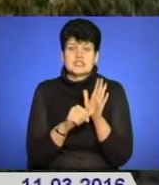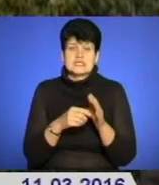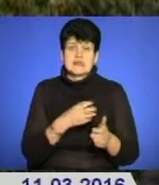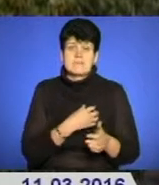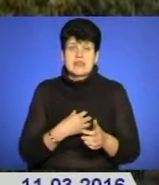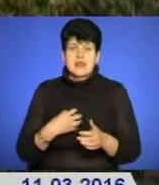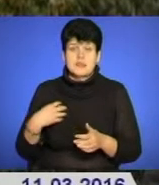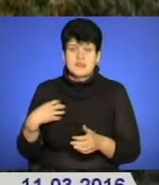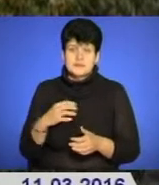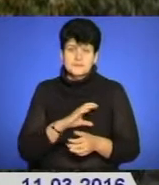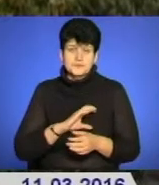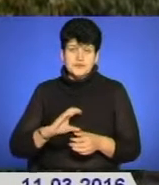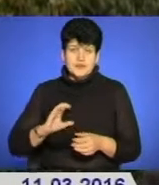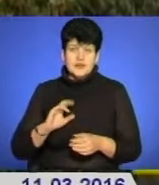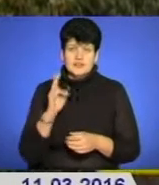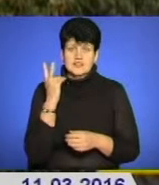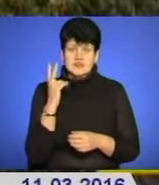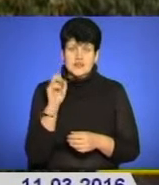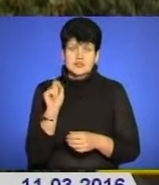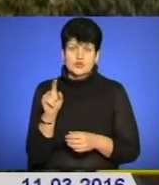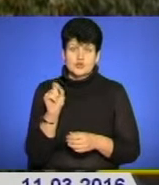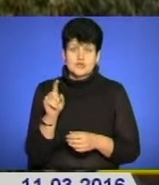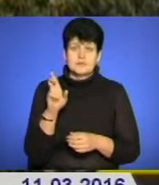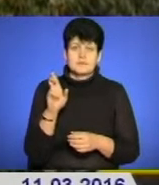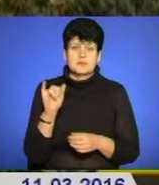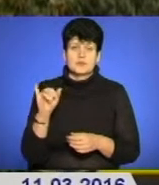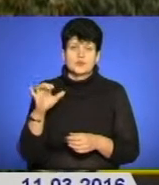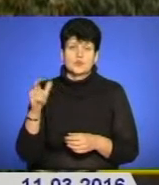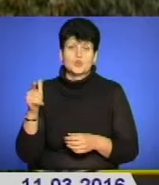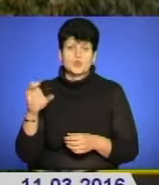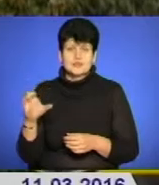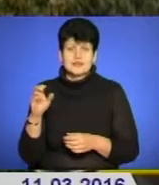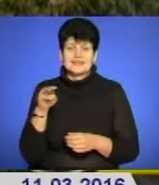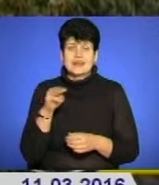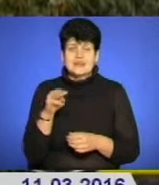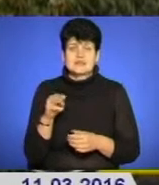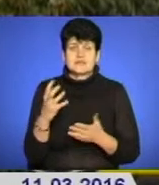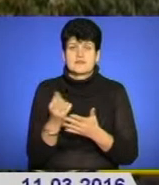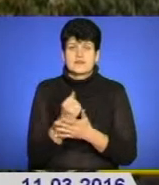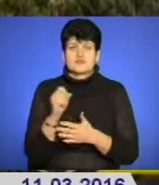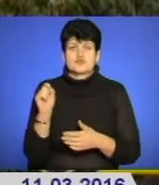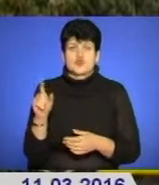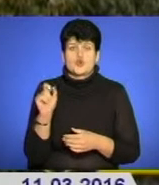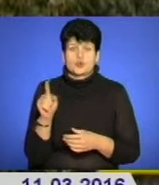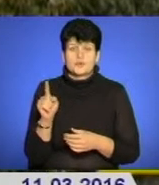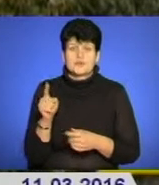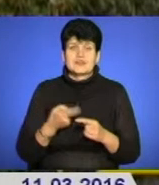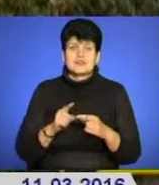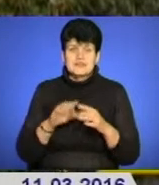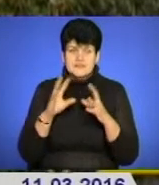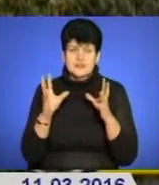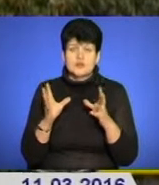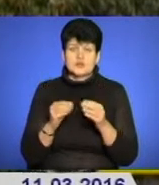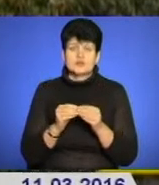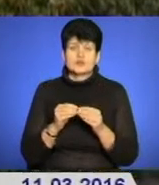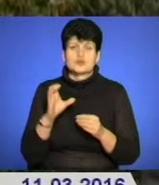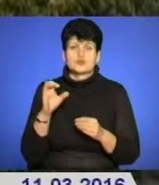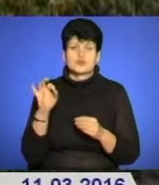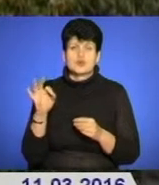медалей, 2 золота. Бігу стара сноубордкросі завоював золото. Це взагалі-то по сноубордкросу